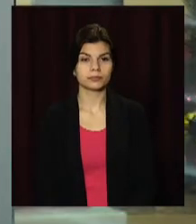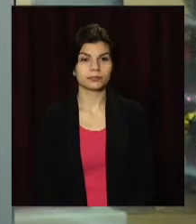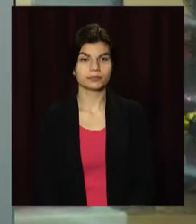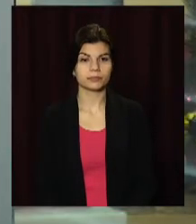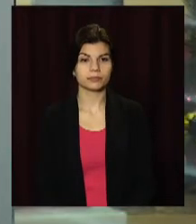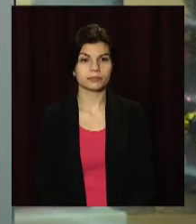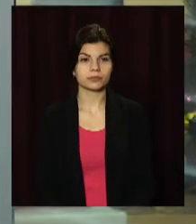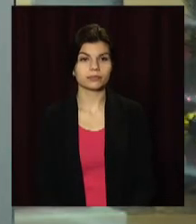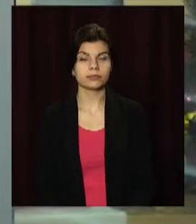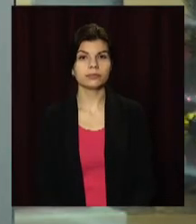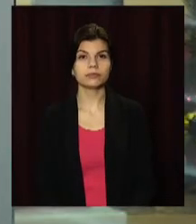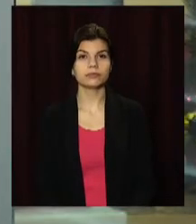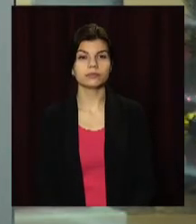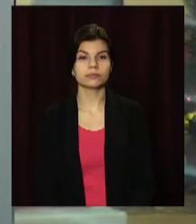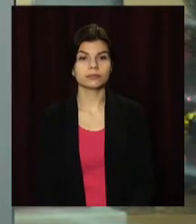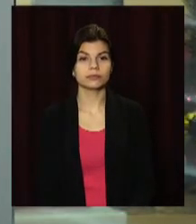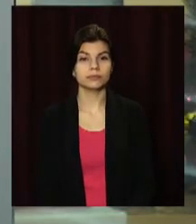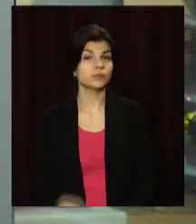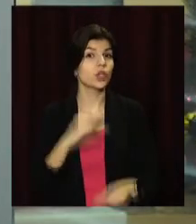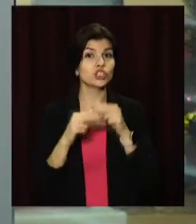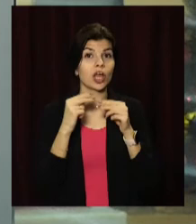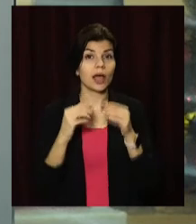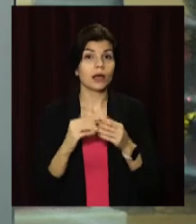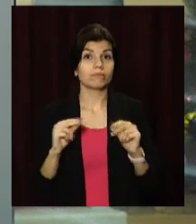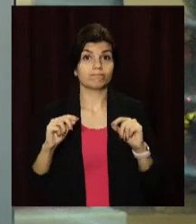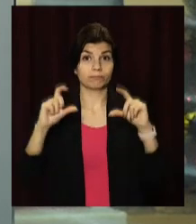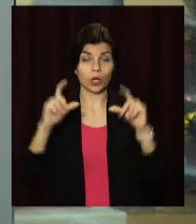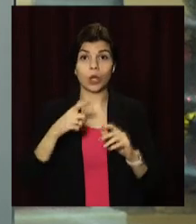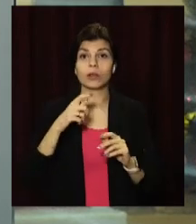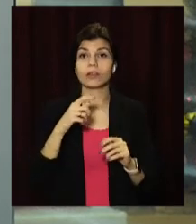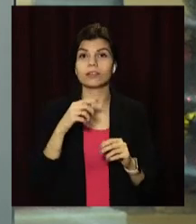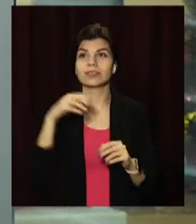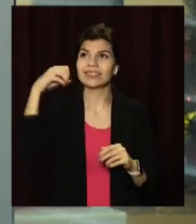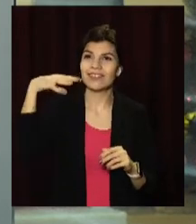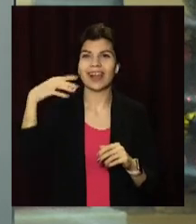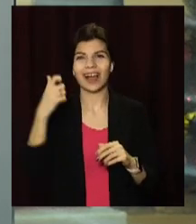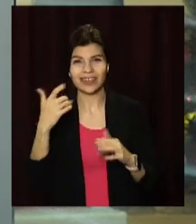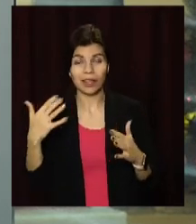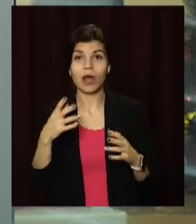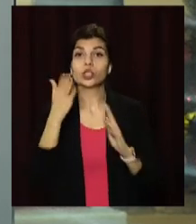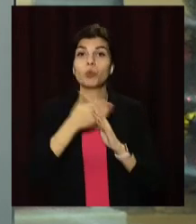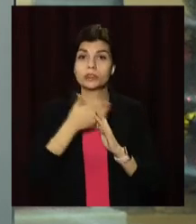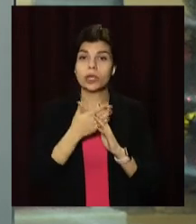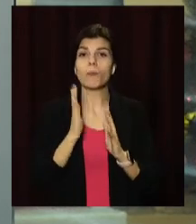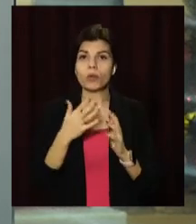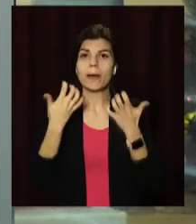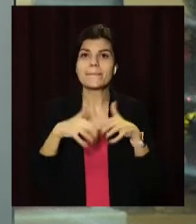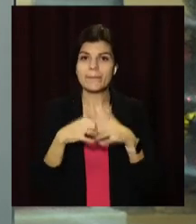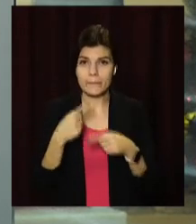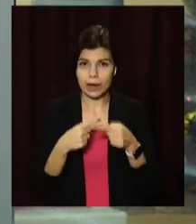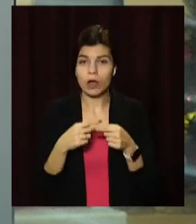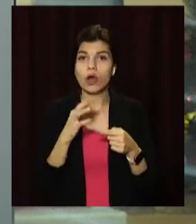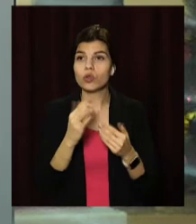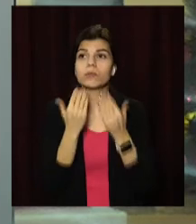Через підвищення тарифів субсидії дніпрянам перерахують, але звертатися до управлінь соцзахисту не потрібно. Це зроблять автоматично,